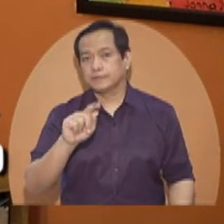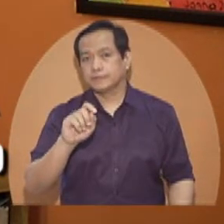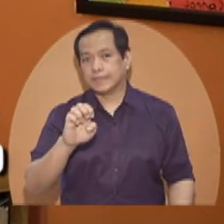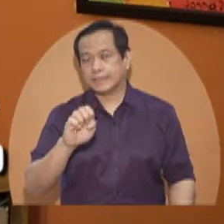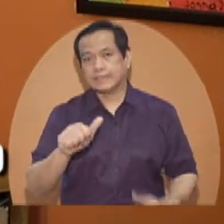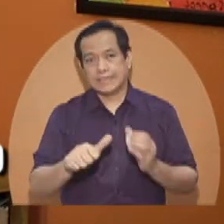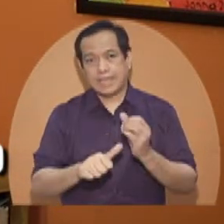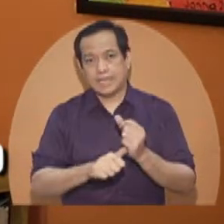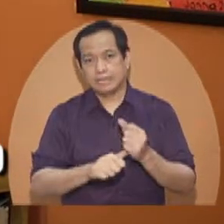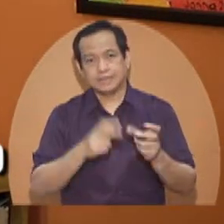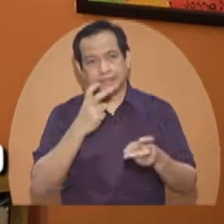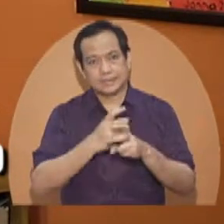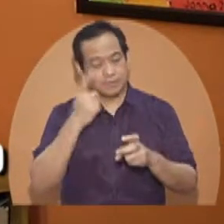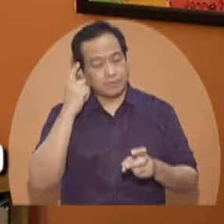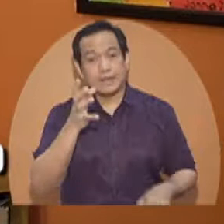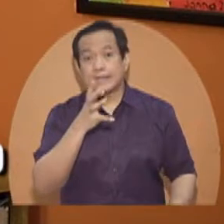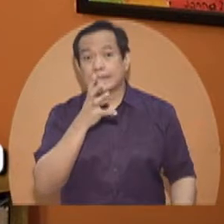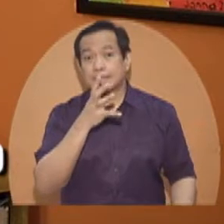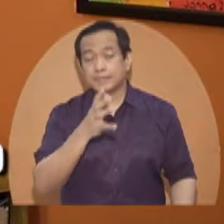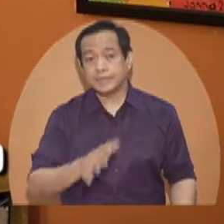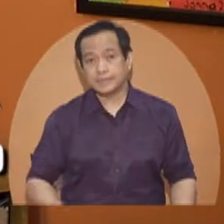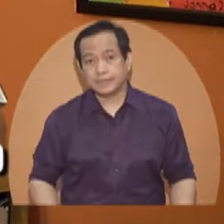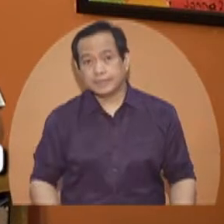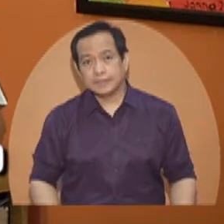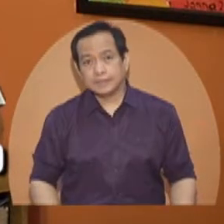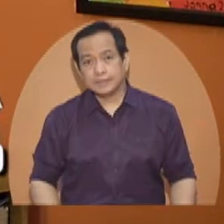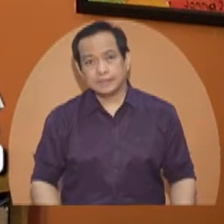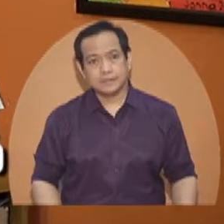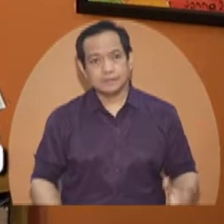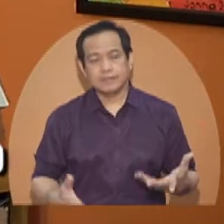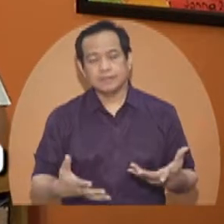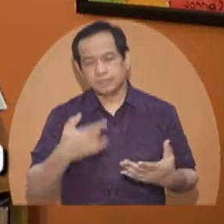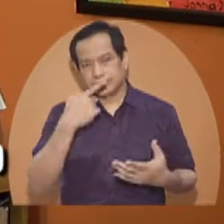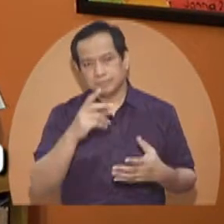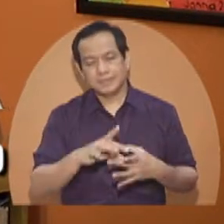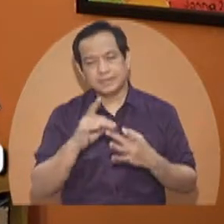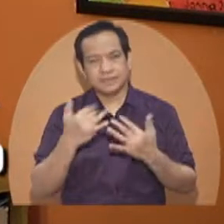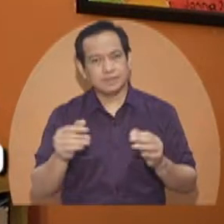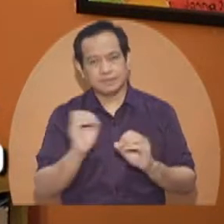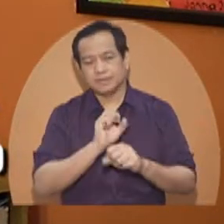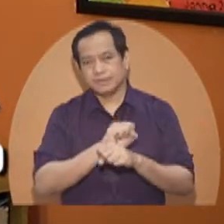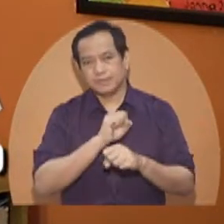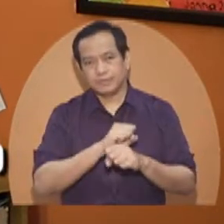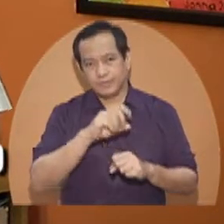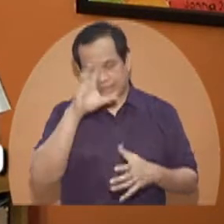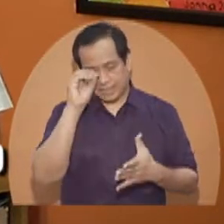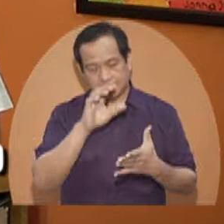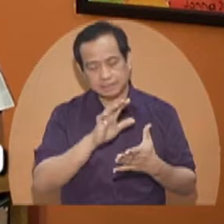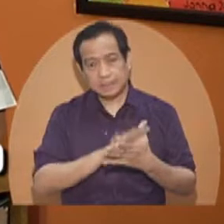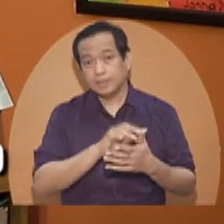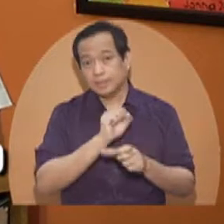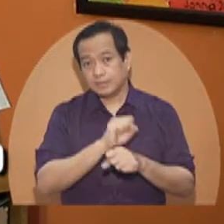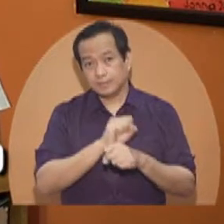anus. Mahirapan sa kanyang ina na si Lenny na harapin ito, lalo na't wala silang trabaho. Asawa